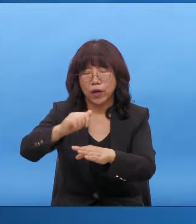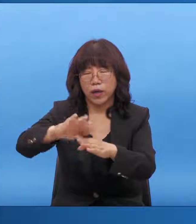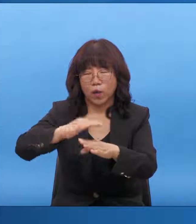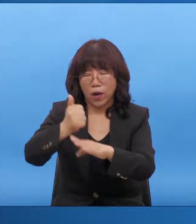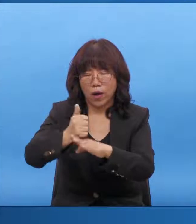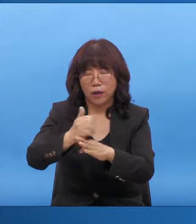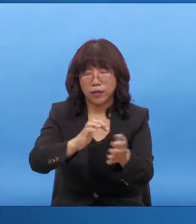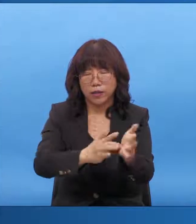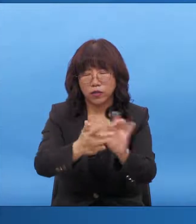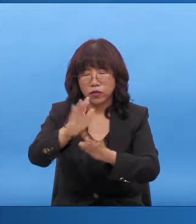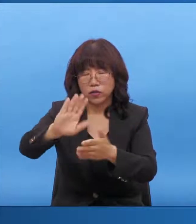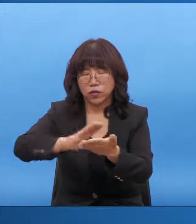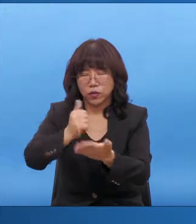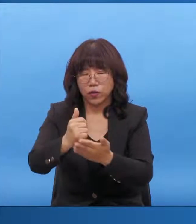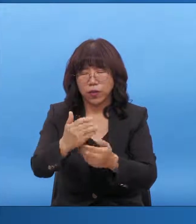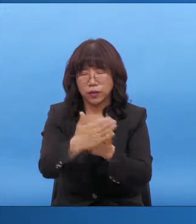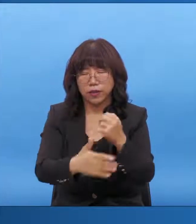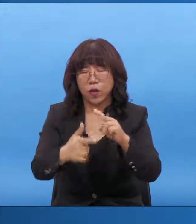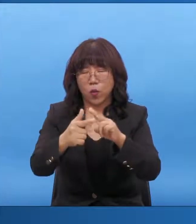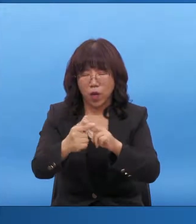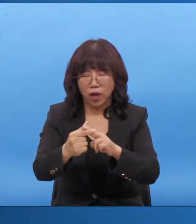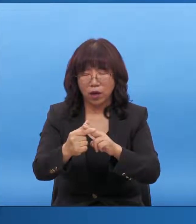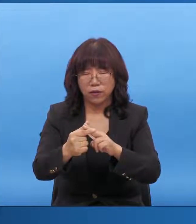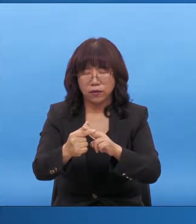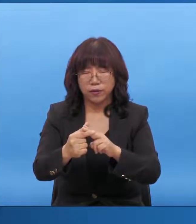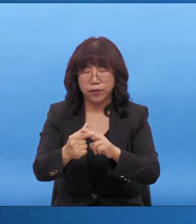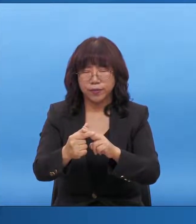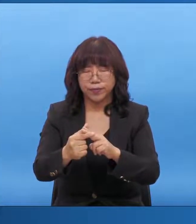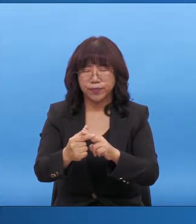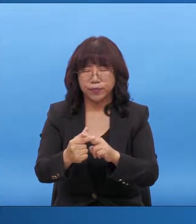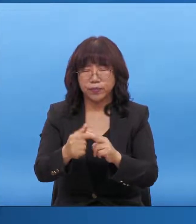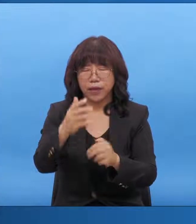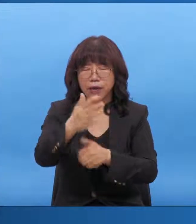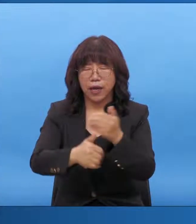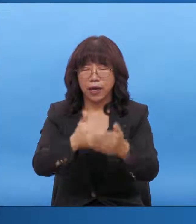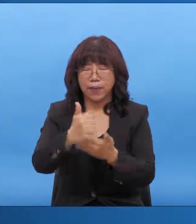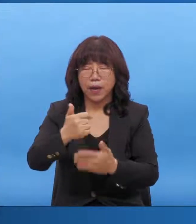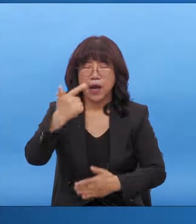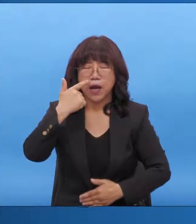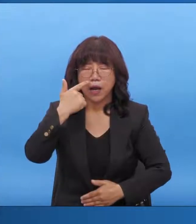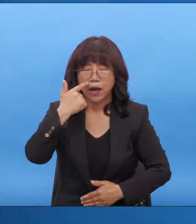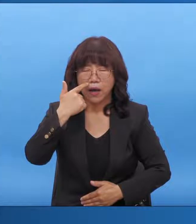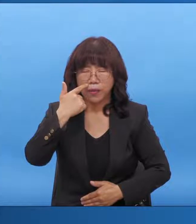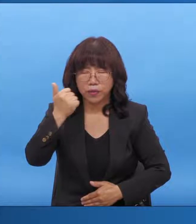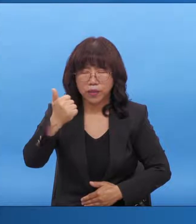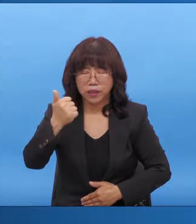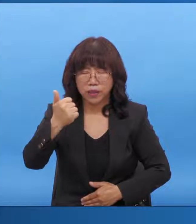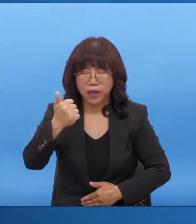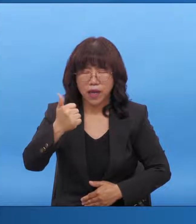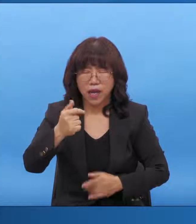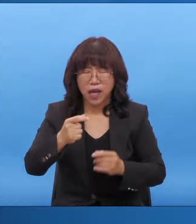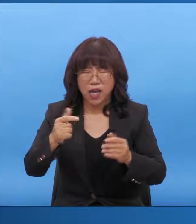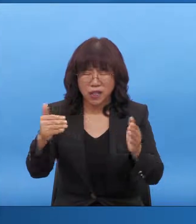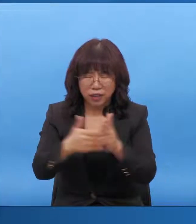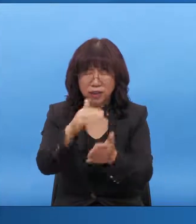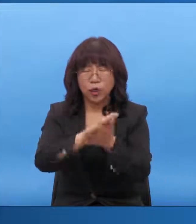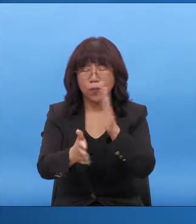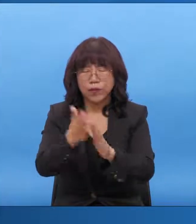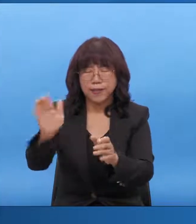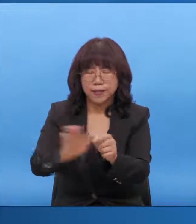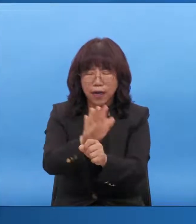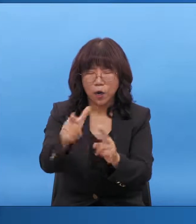예수 그리스도의 은혜와 And the grace of our Lord Jesus Christ, who is the King of Kings, 하나님의 무한하신 사랑하심과 and the infinite love of God,